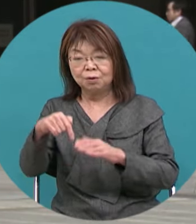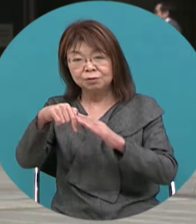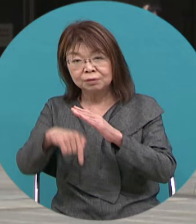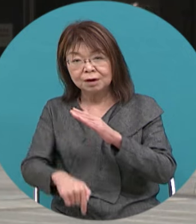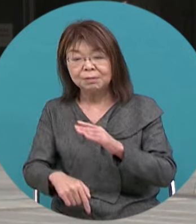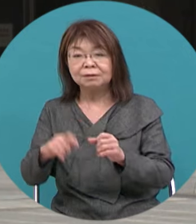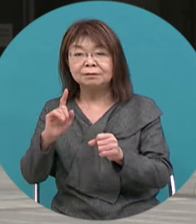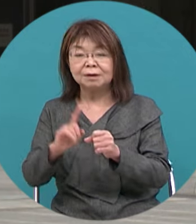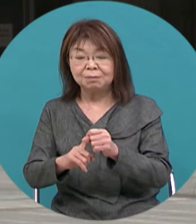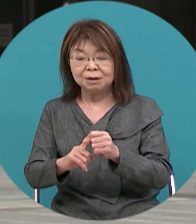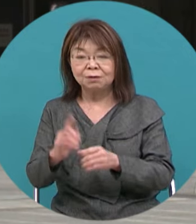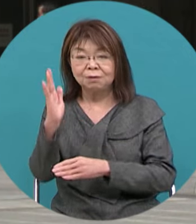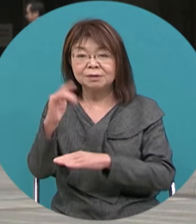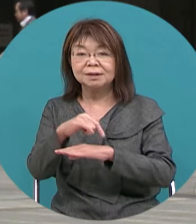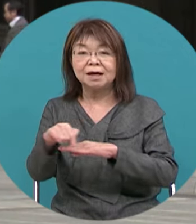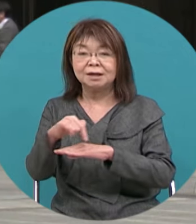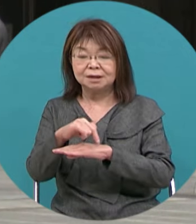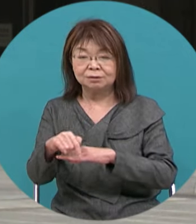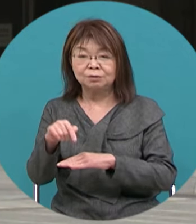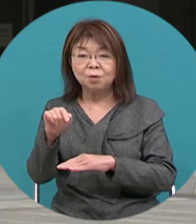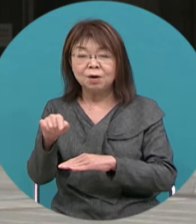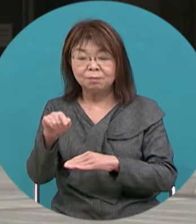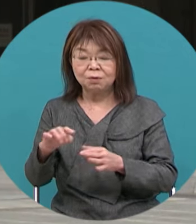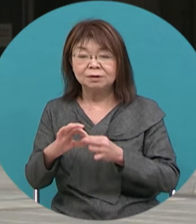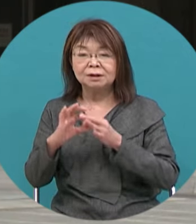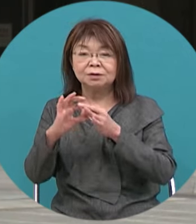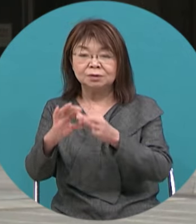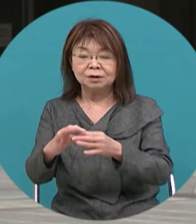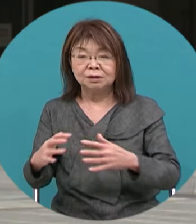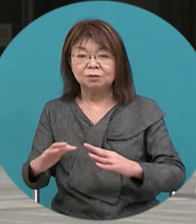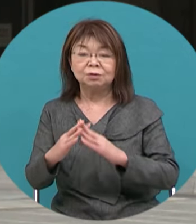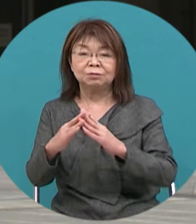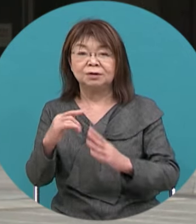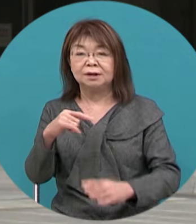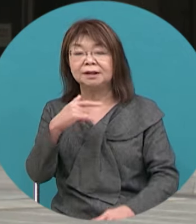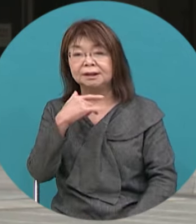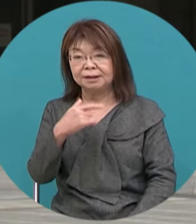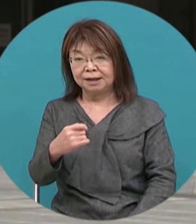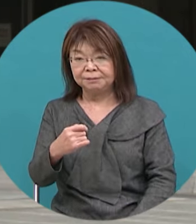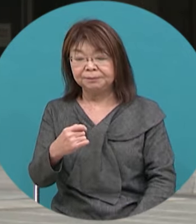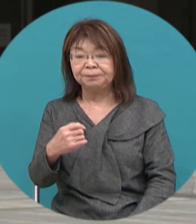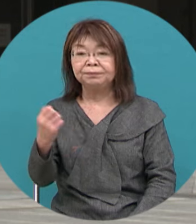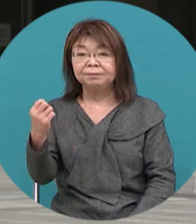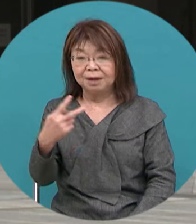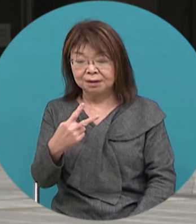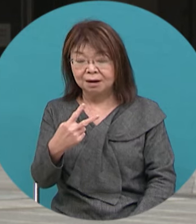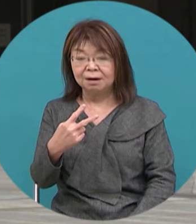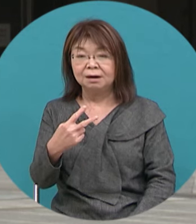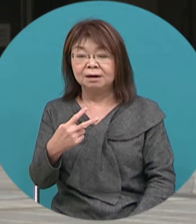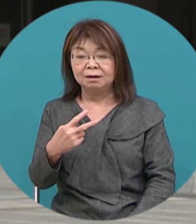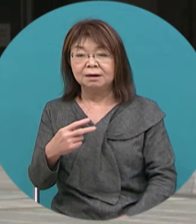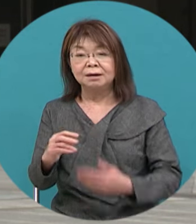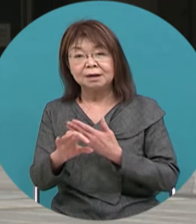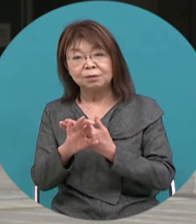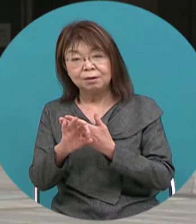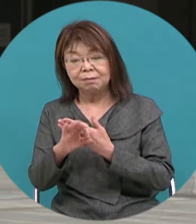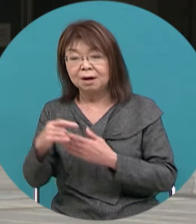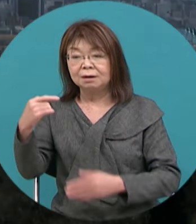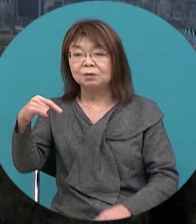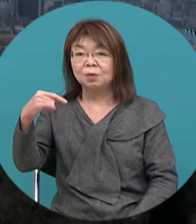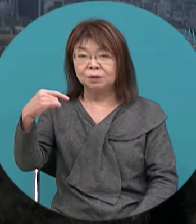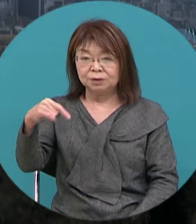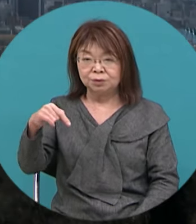シティ政策ですね、ここを引き続きしっかりと取り組んでいくということ、加えてですね、例えば教育であるだと